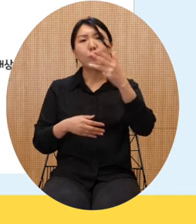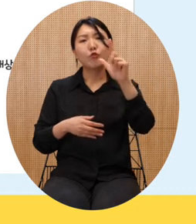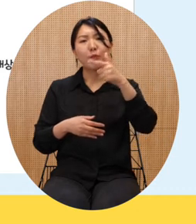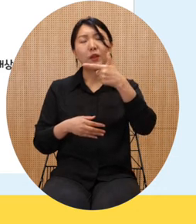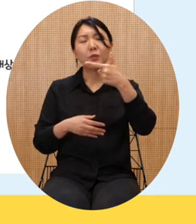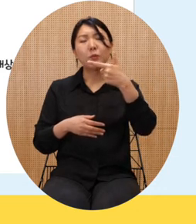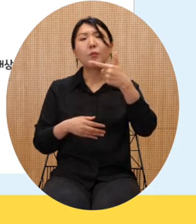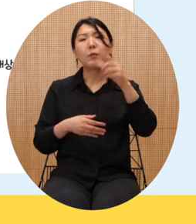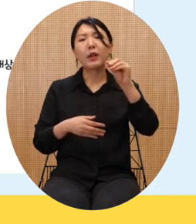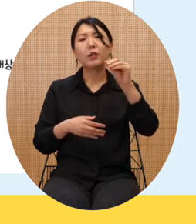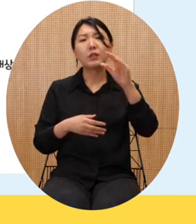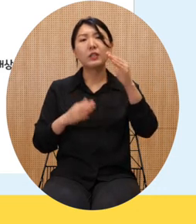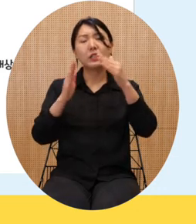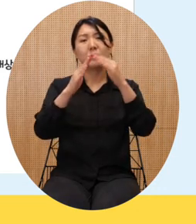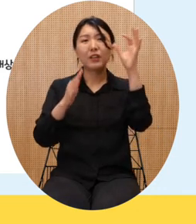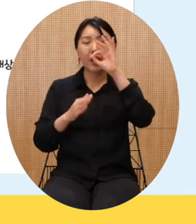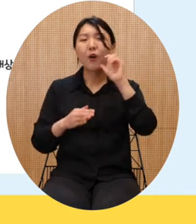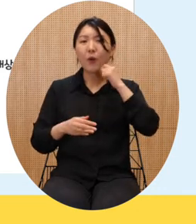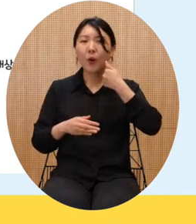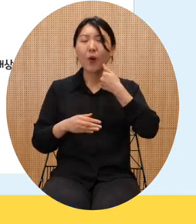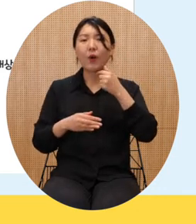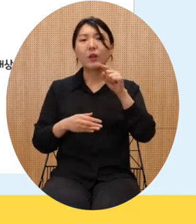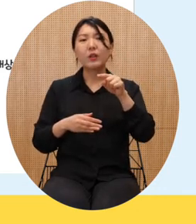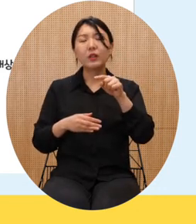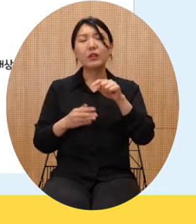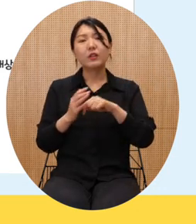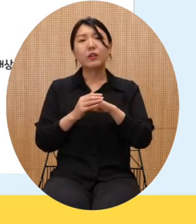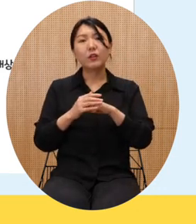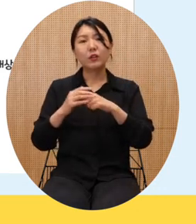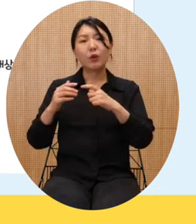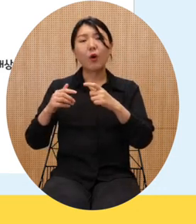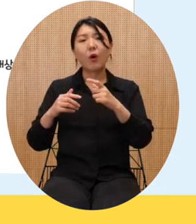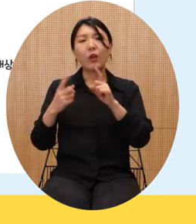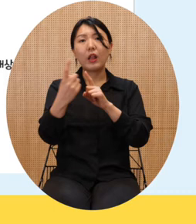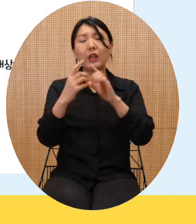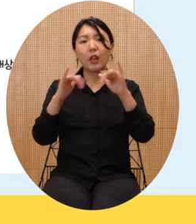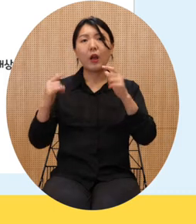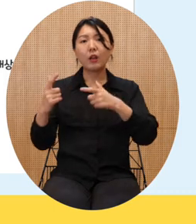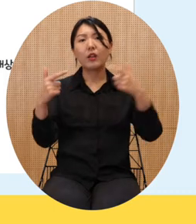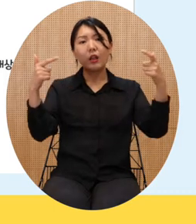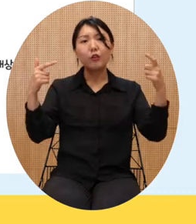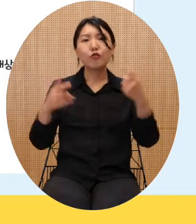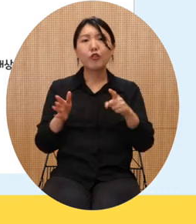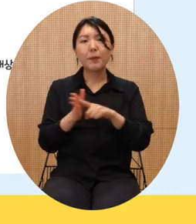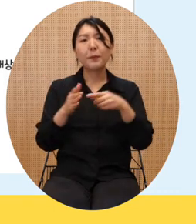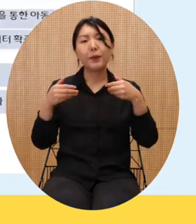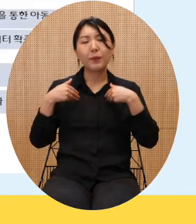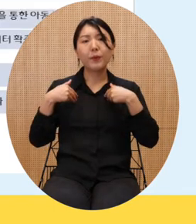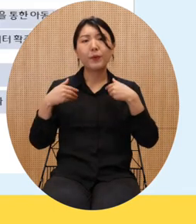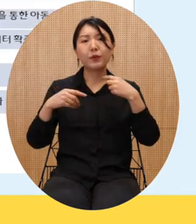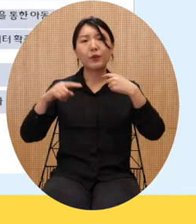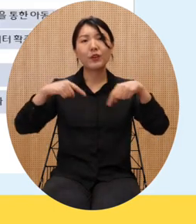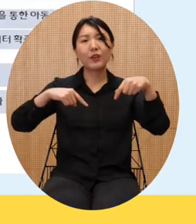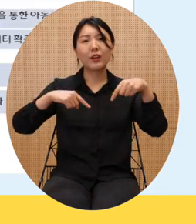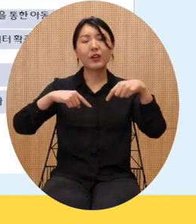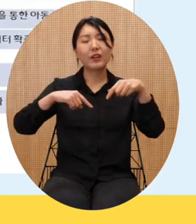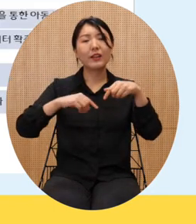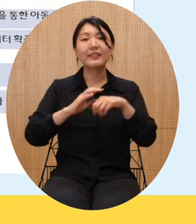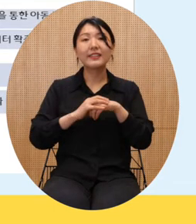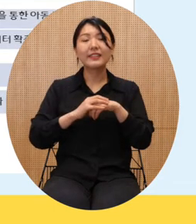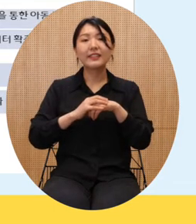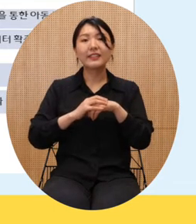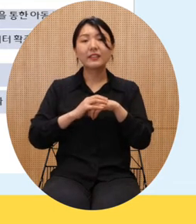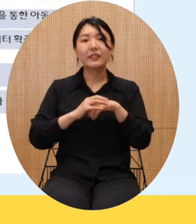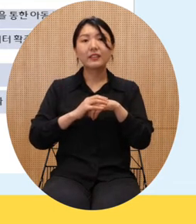요새 그 전세 전환가액 8,600만 원 집은 거의 찾아보기가 힘들거든요. 그런 점에서 이 부분은 좀 대상자 확대를 위해서 할 필요가